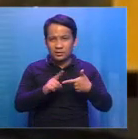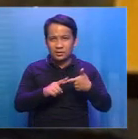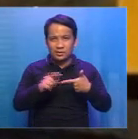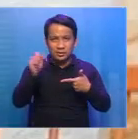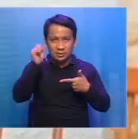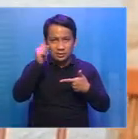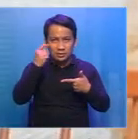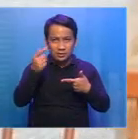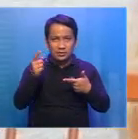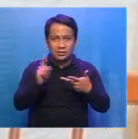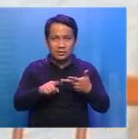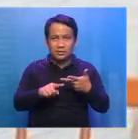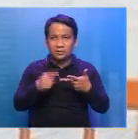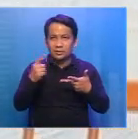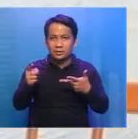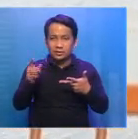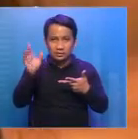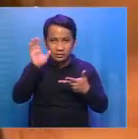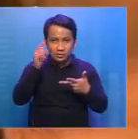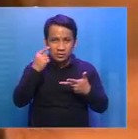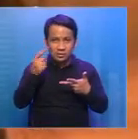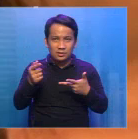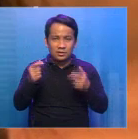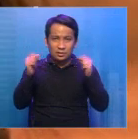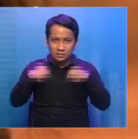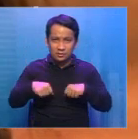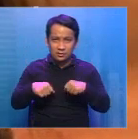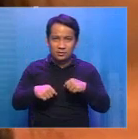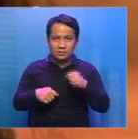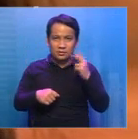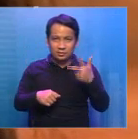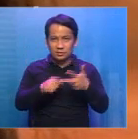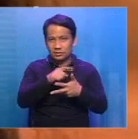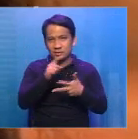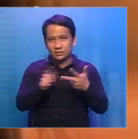most searched at ang kapatid nating si Catriona Gray ang nasa top